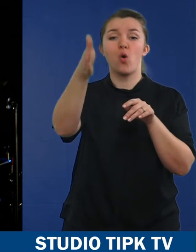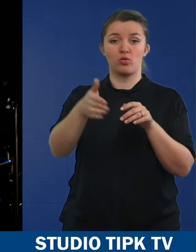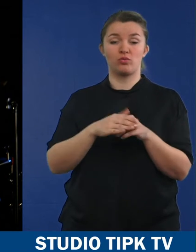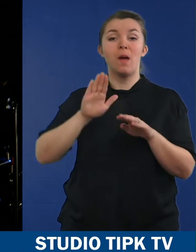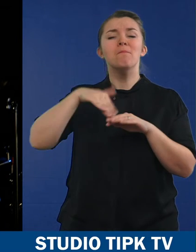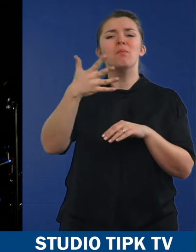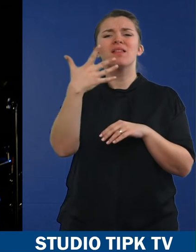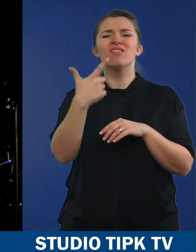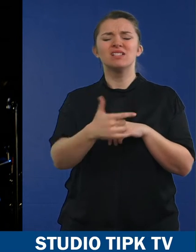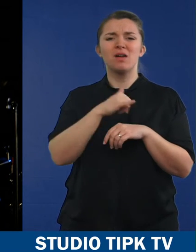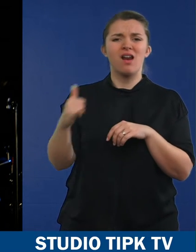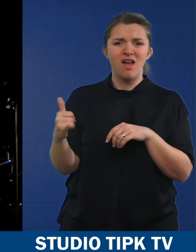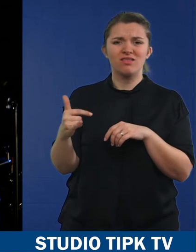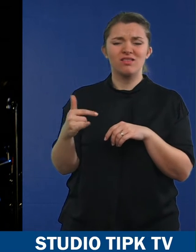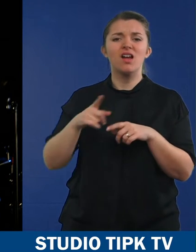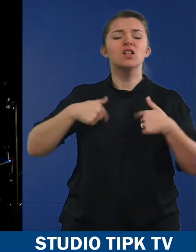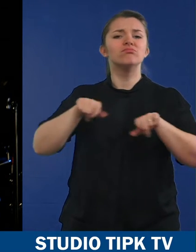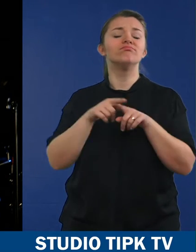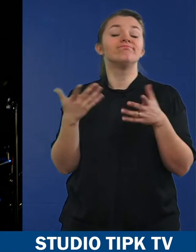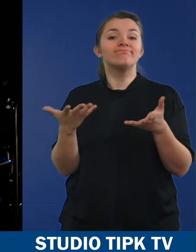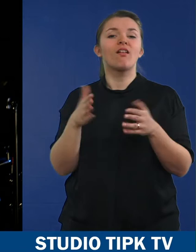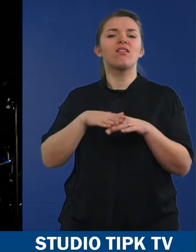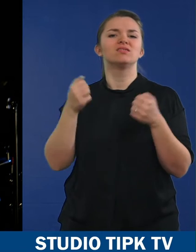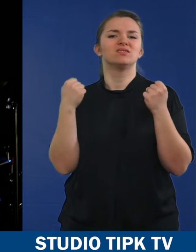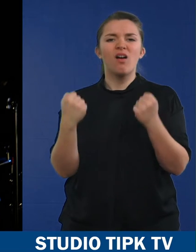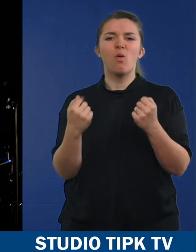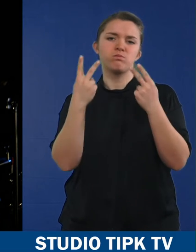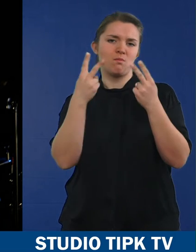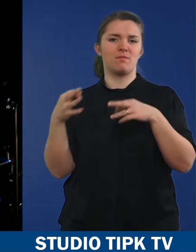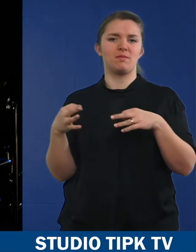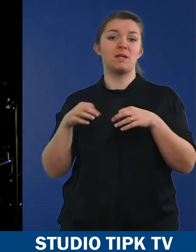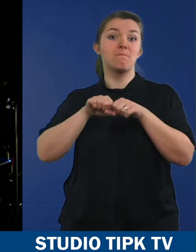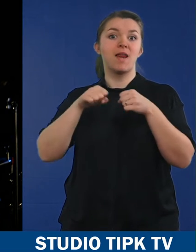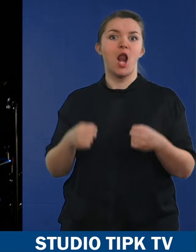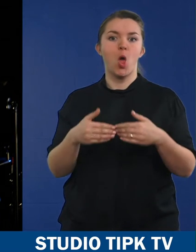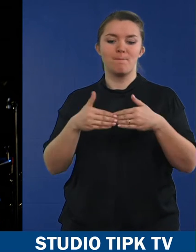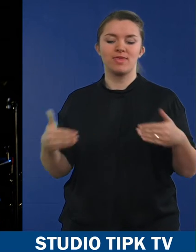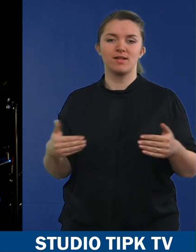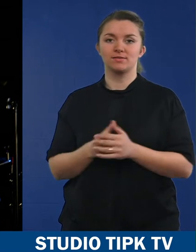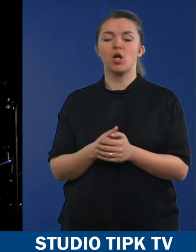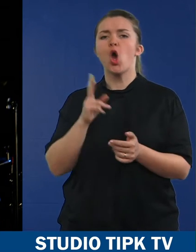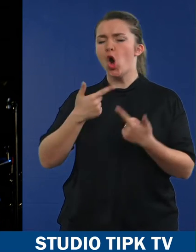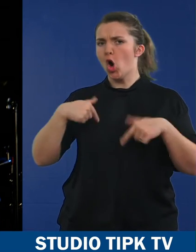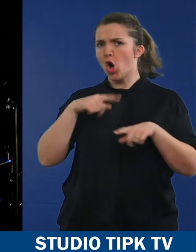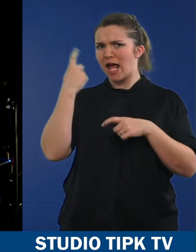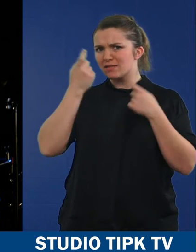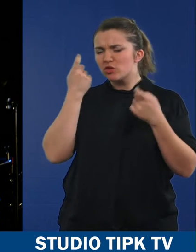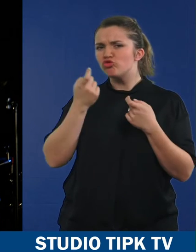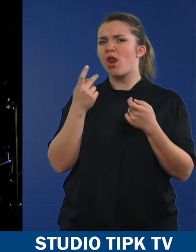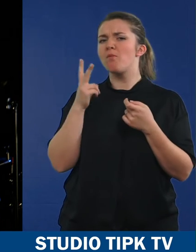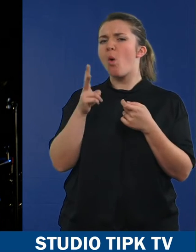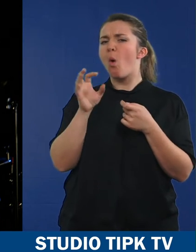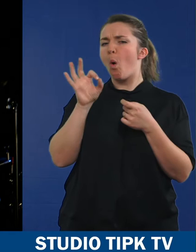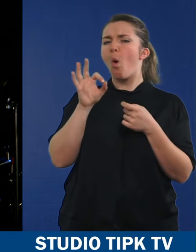Po 25 letih smo namreč na zelo pomembni prelomnici. Ko razmišljam o vezivu